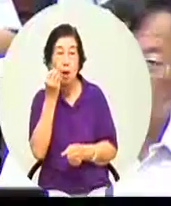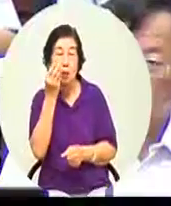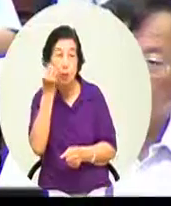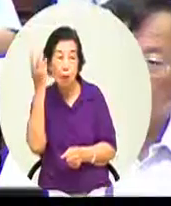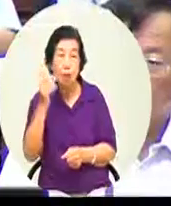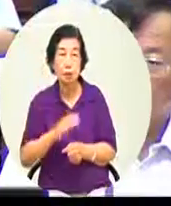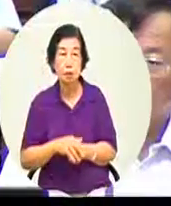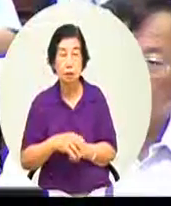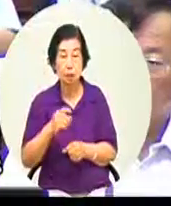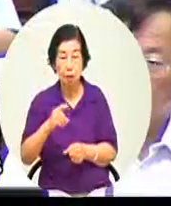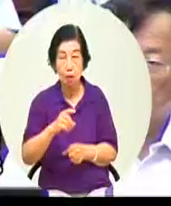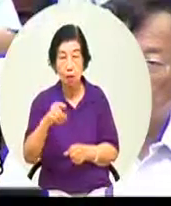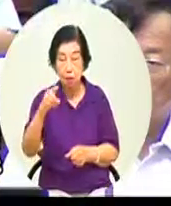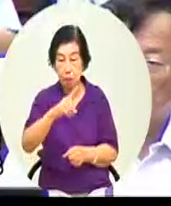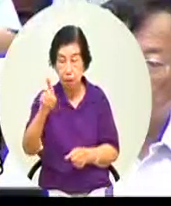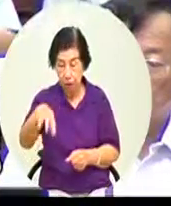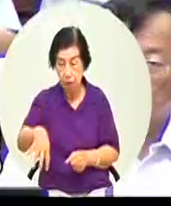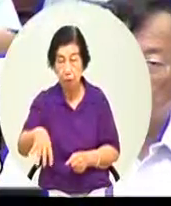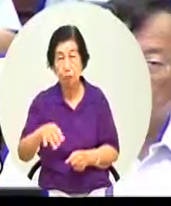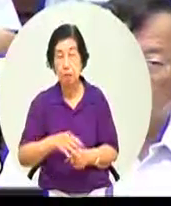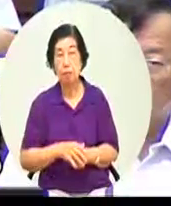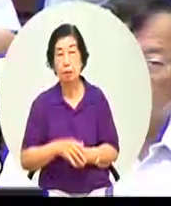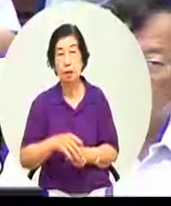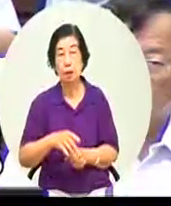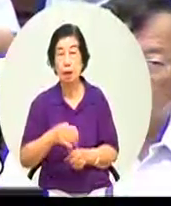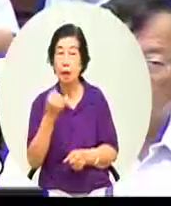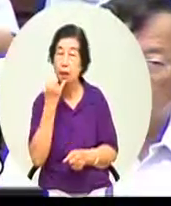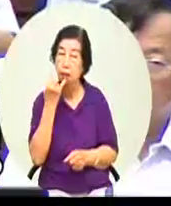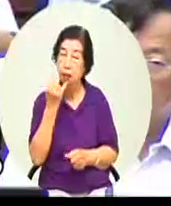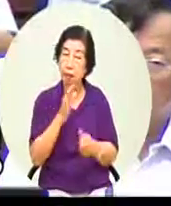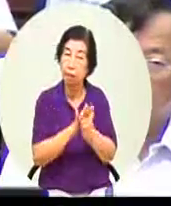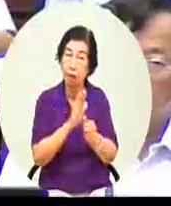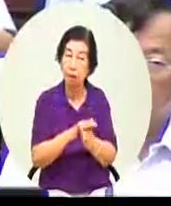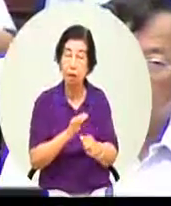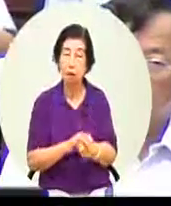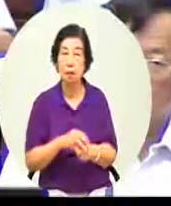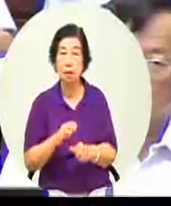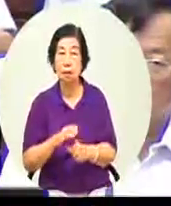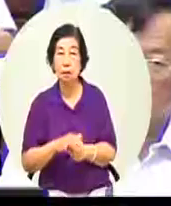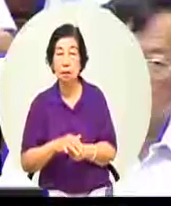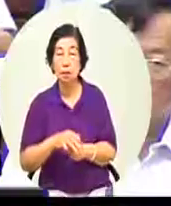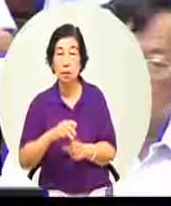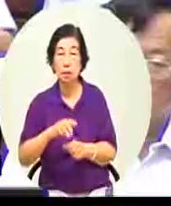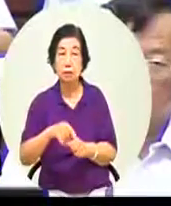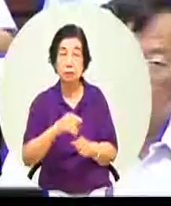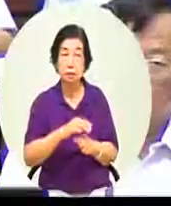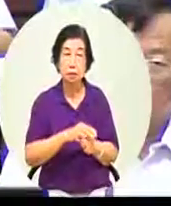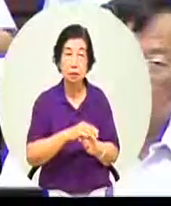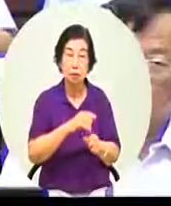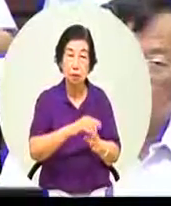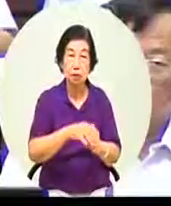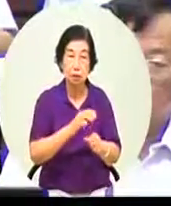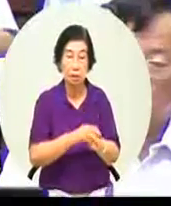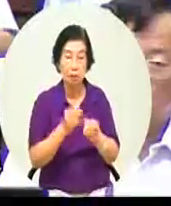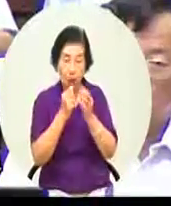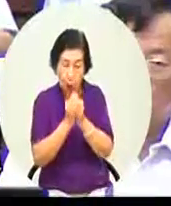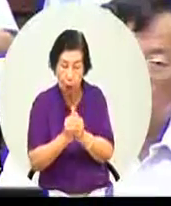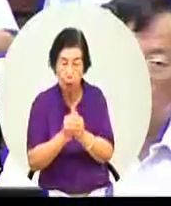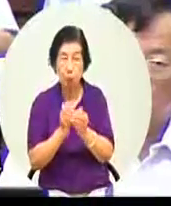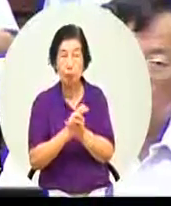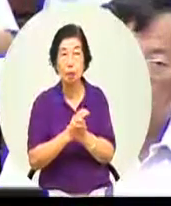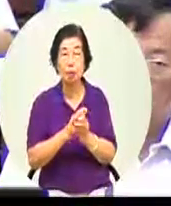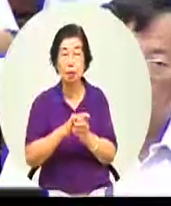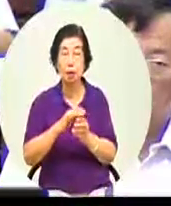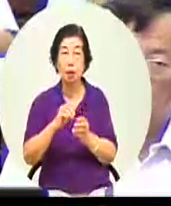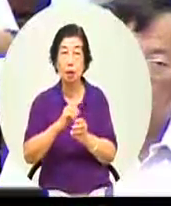者公共设施的部分，我们希望能够做一些，比如说我们的祈祷方向的标示或者祈祷室的设置，以及这个